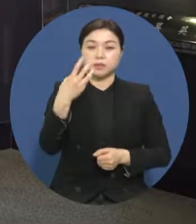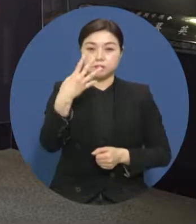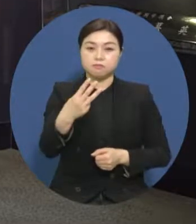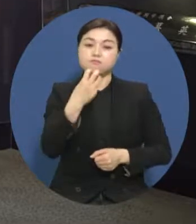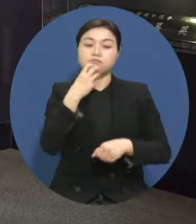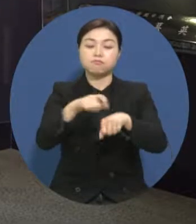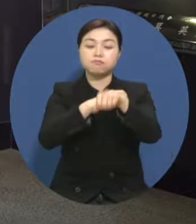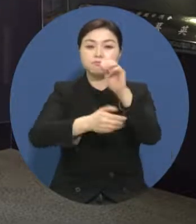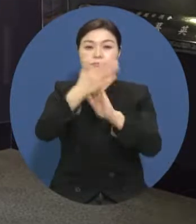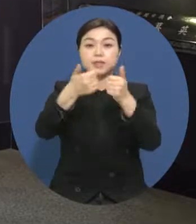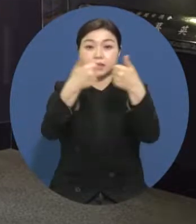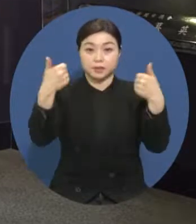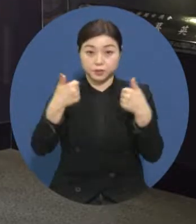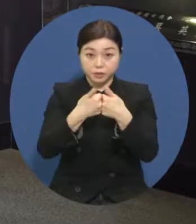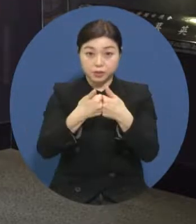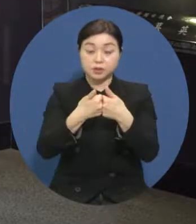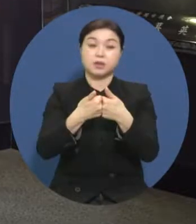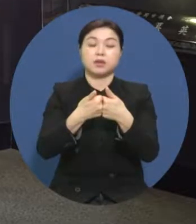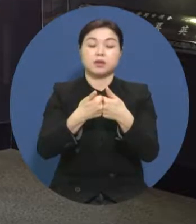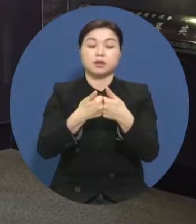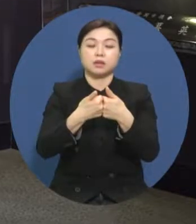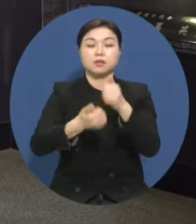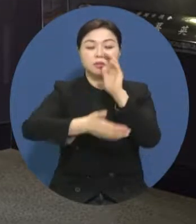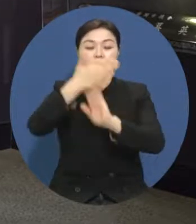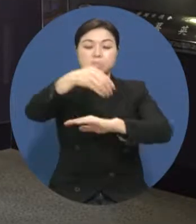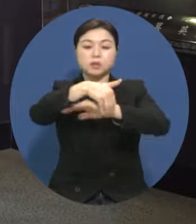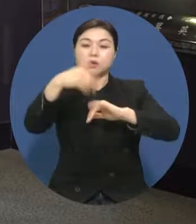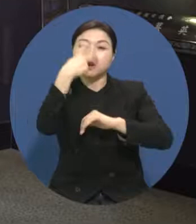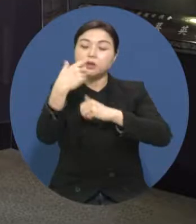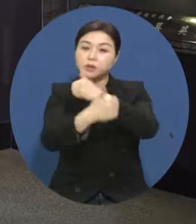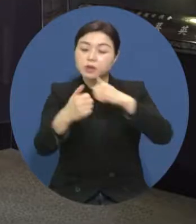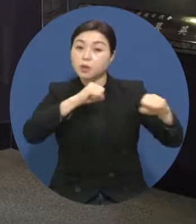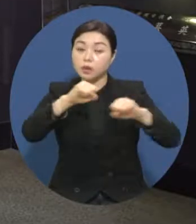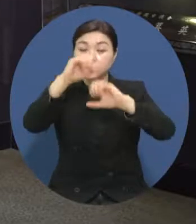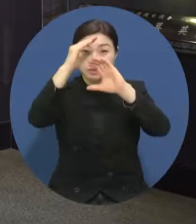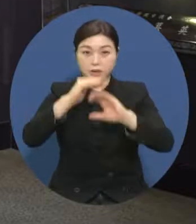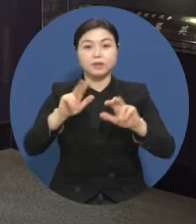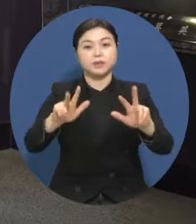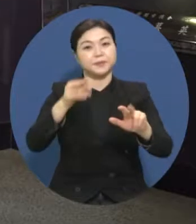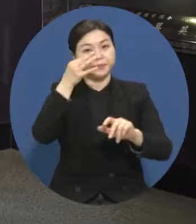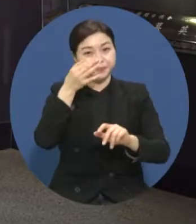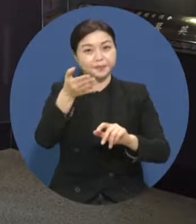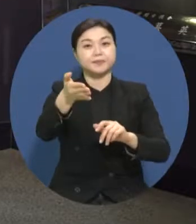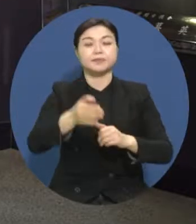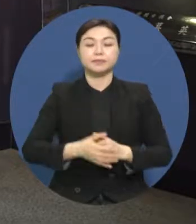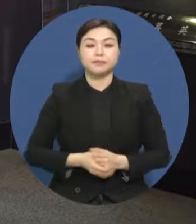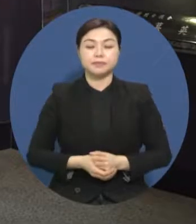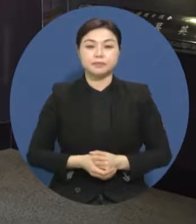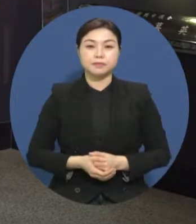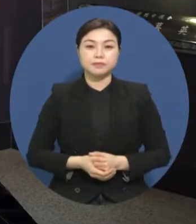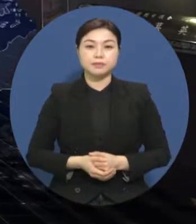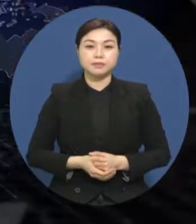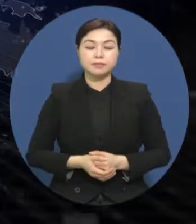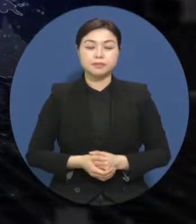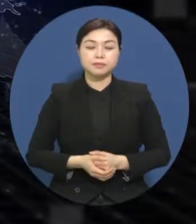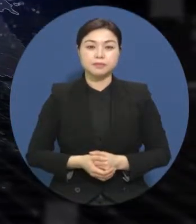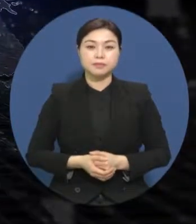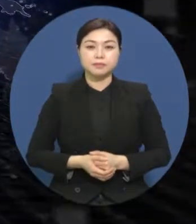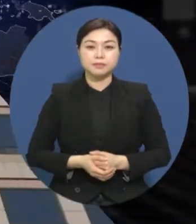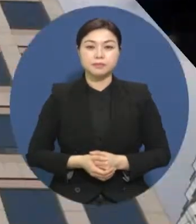제284회 서울특별시의회 정례회 도시계획관리위원회 의정활동 소식 지금부터 시작하겠습니다.